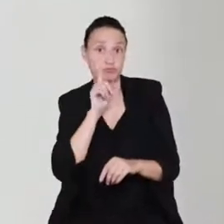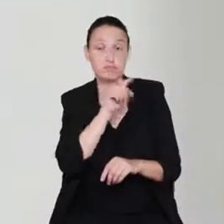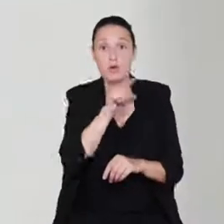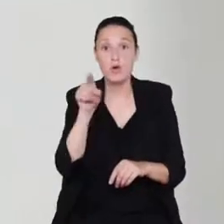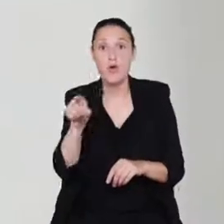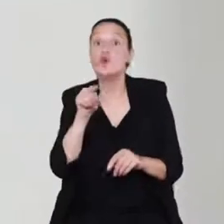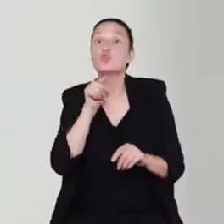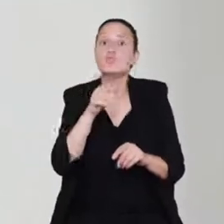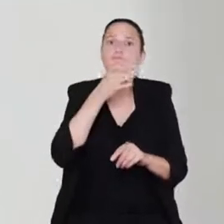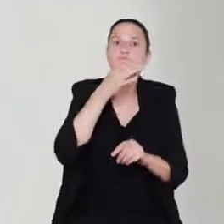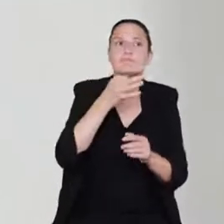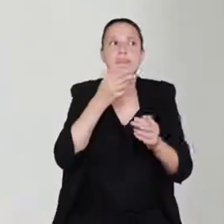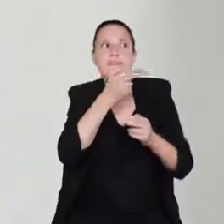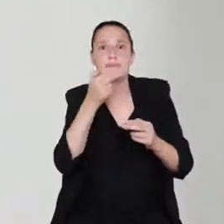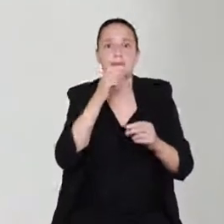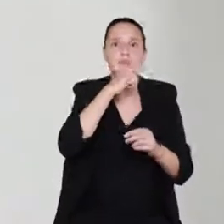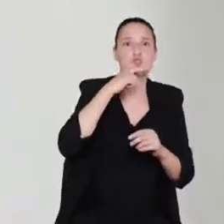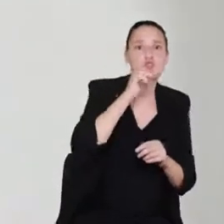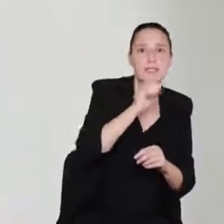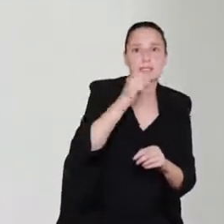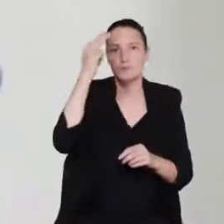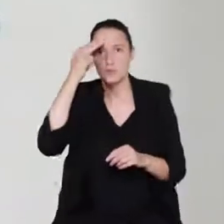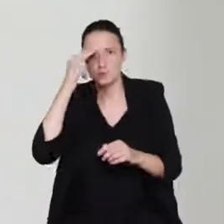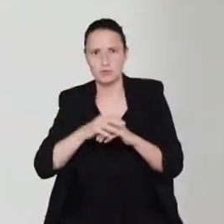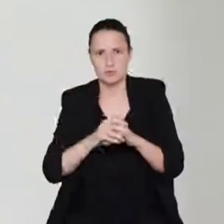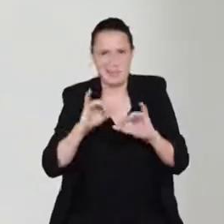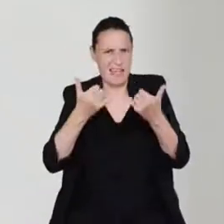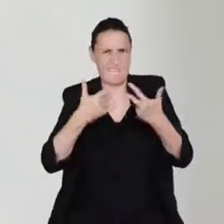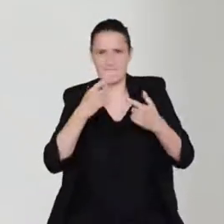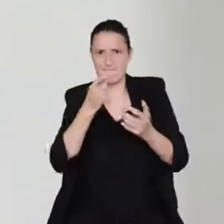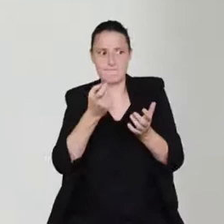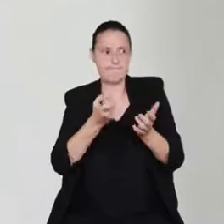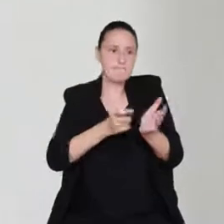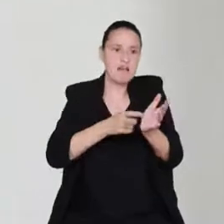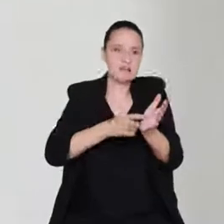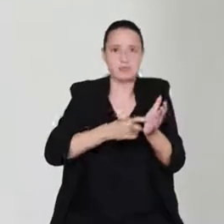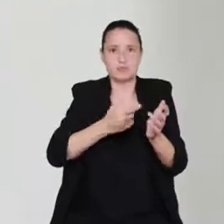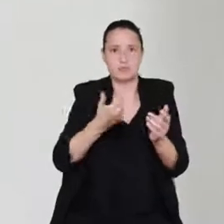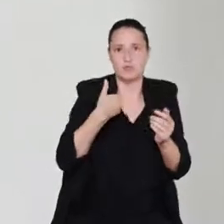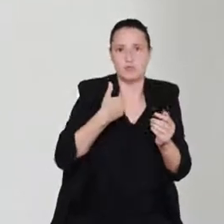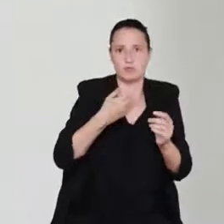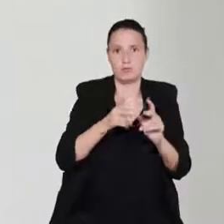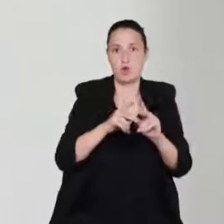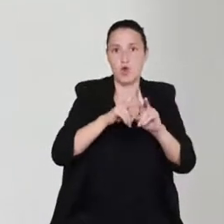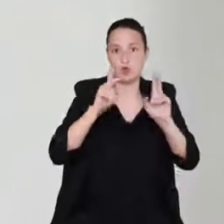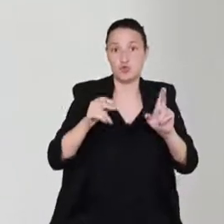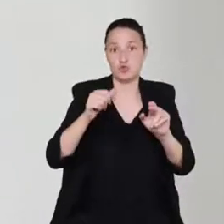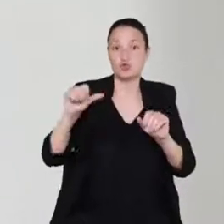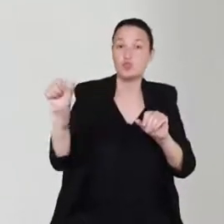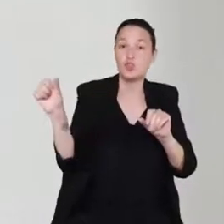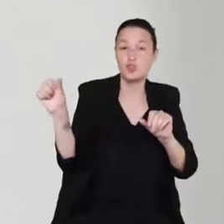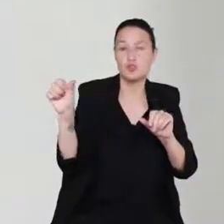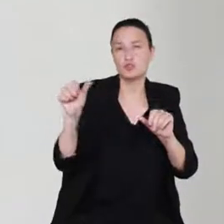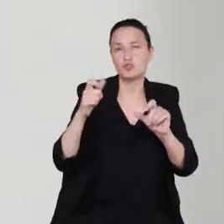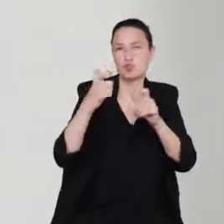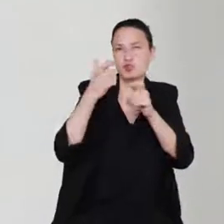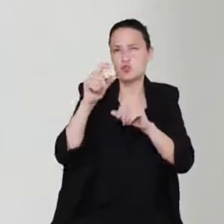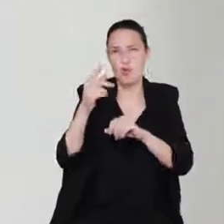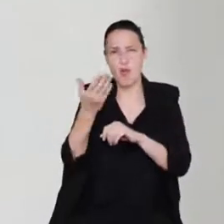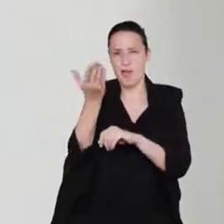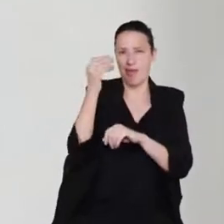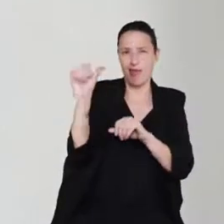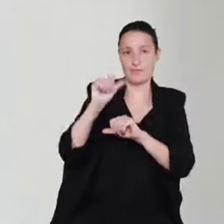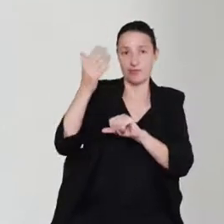warunkach przed ponad 100 laty, gdzie takim kamieniem milowym jest rok 1892,